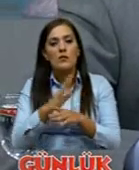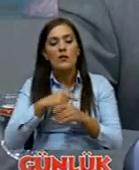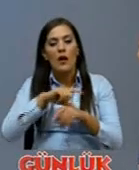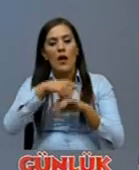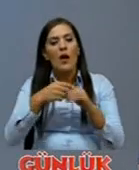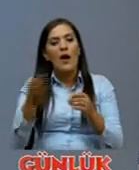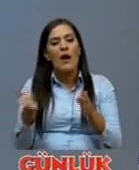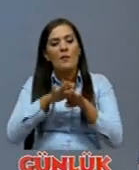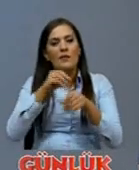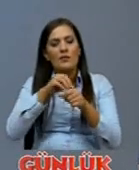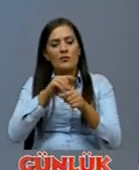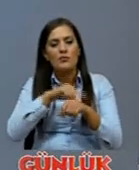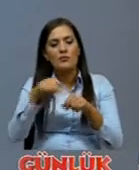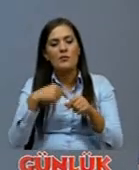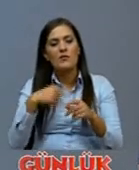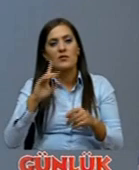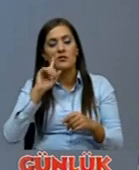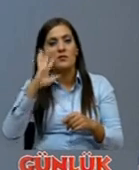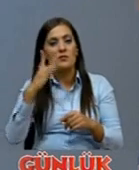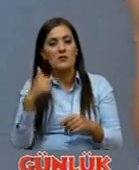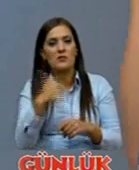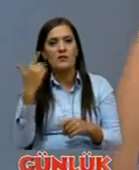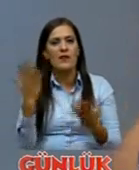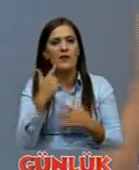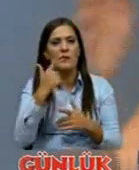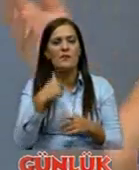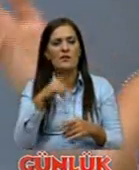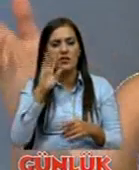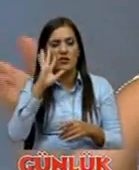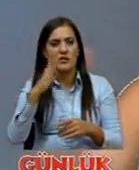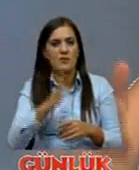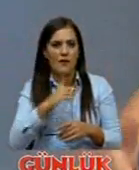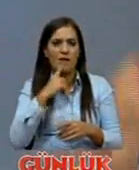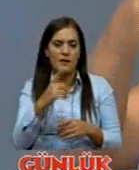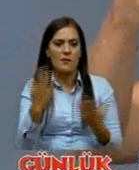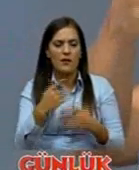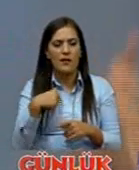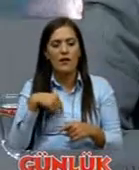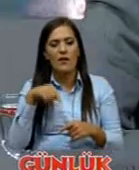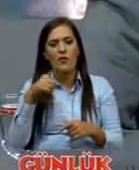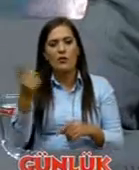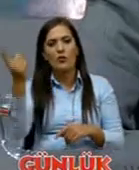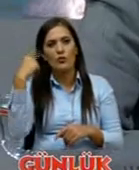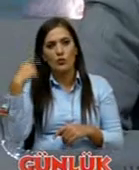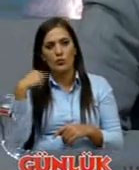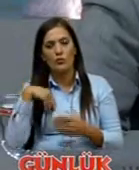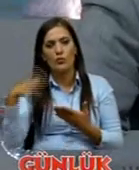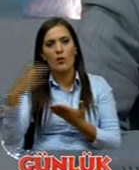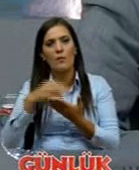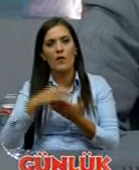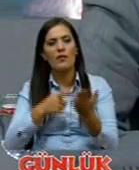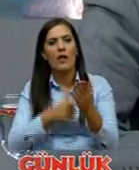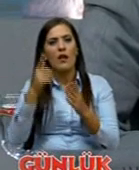ambalajların üstünde mesela böyle şaşırtıcı derecede ne diyeyim artık şaşırtma var diyeyim hatta. Diyor ki işte dün toplandı